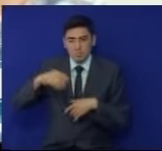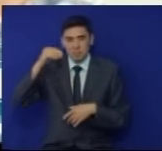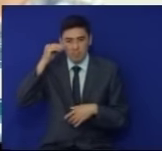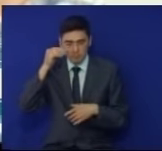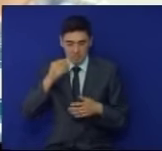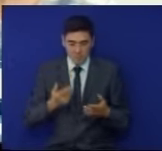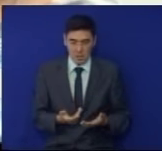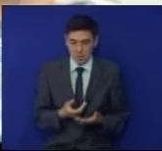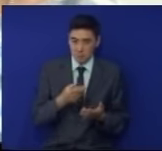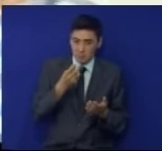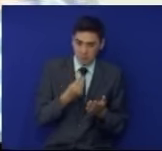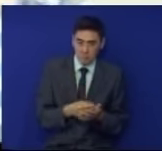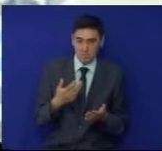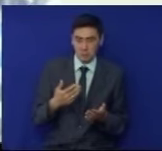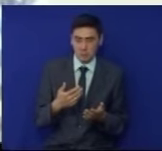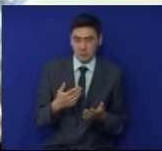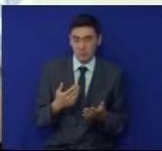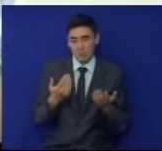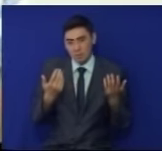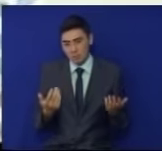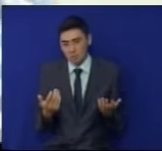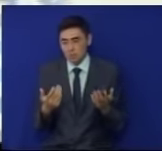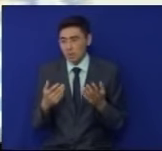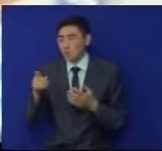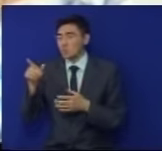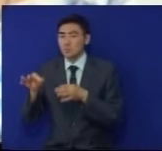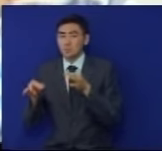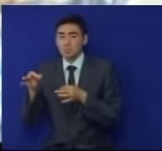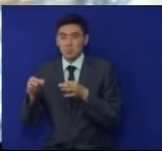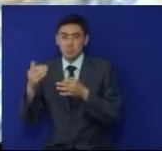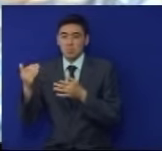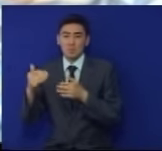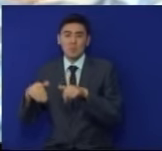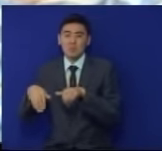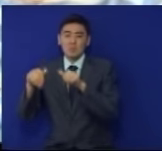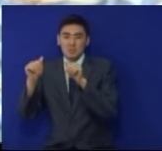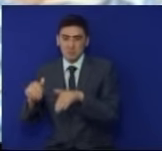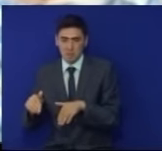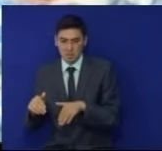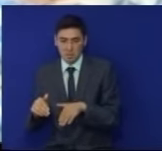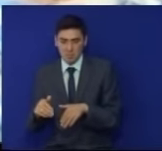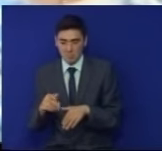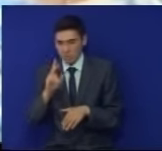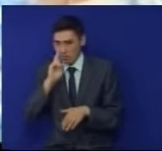это ценность, и за, по приговору суда за эту жизнь